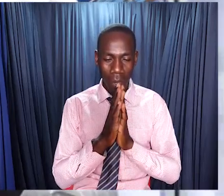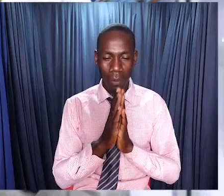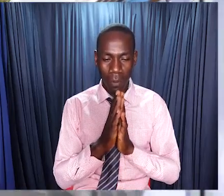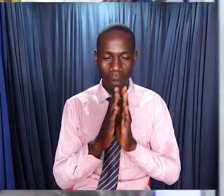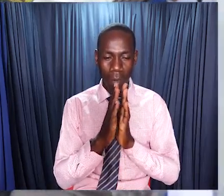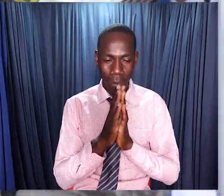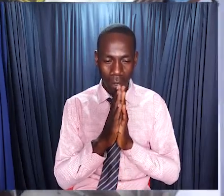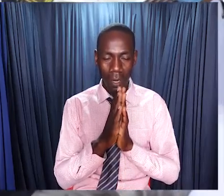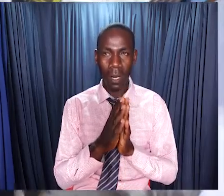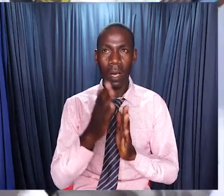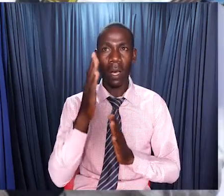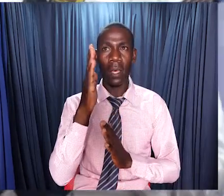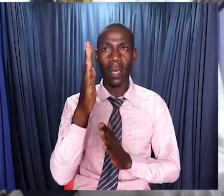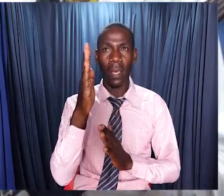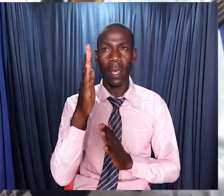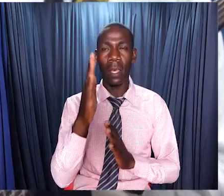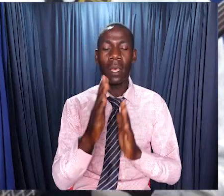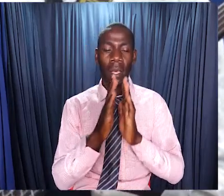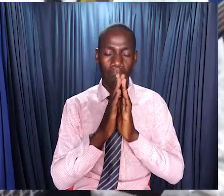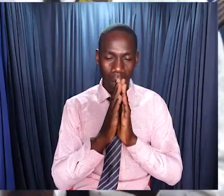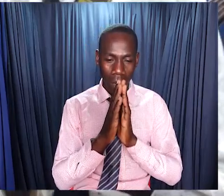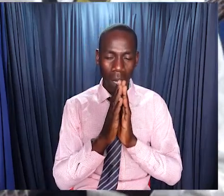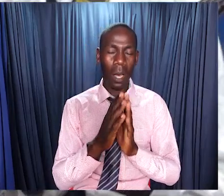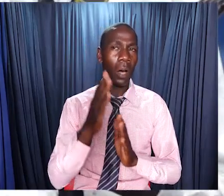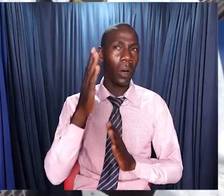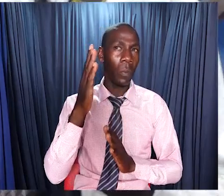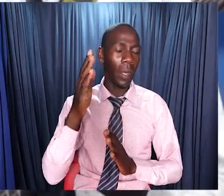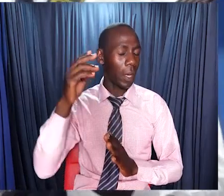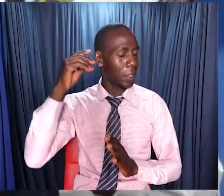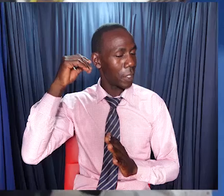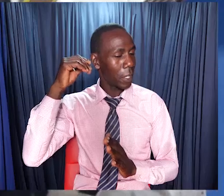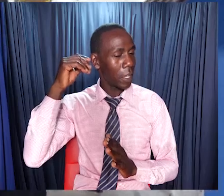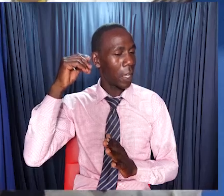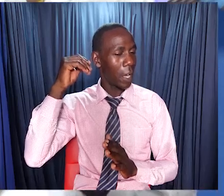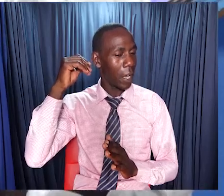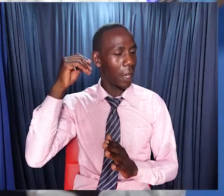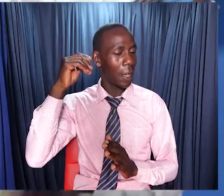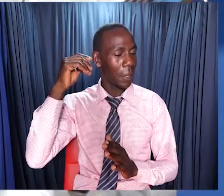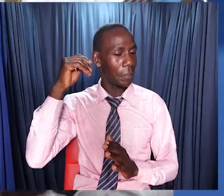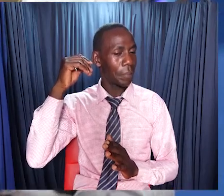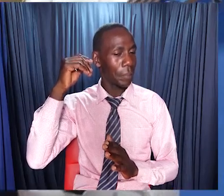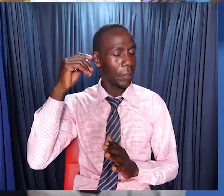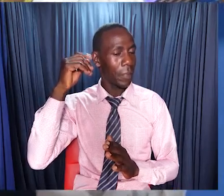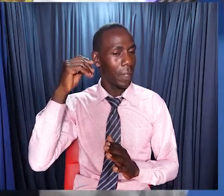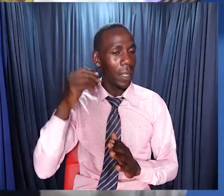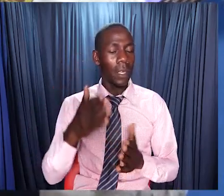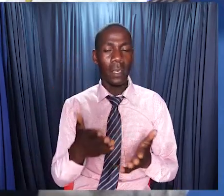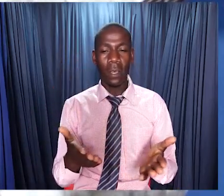Tukiomba kwa babae Hao pia sikia